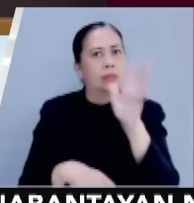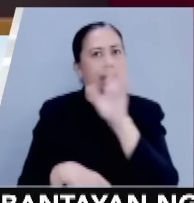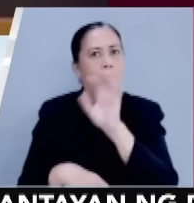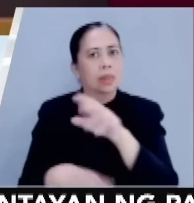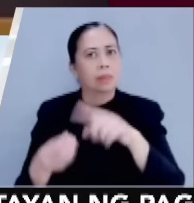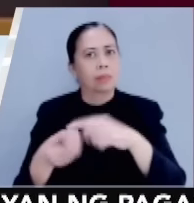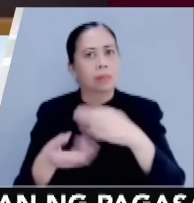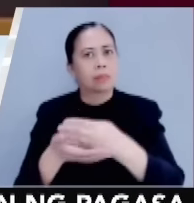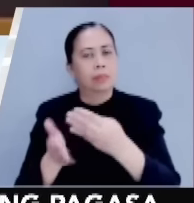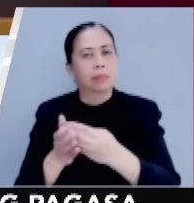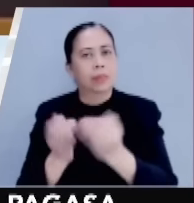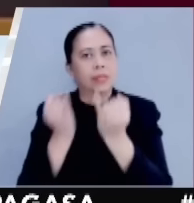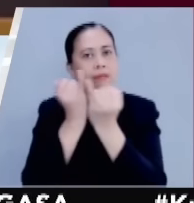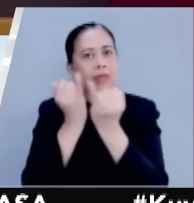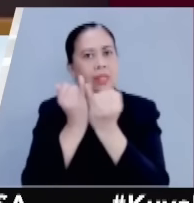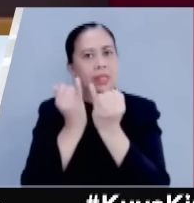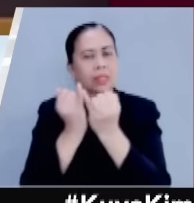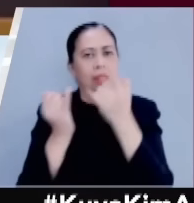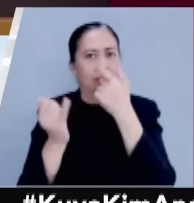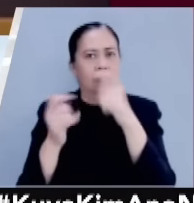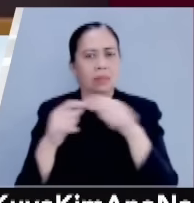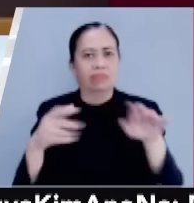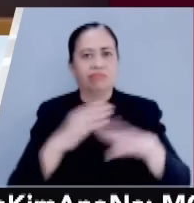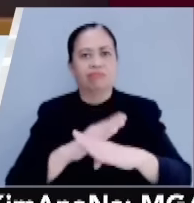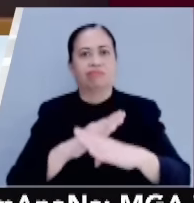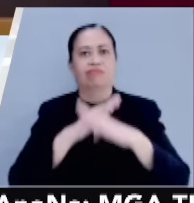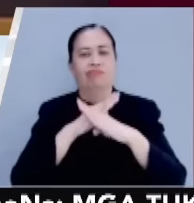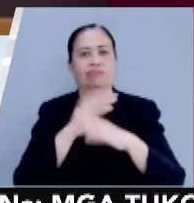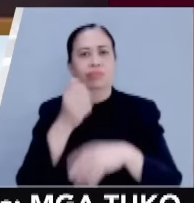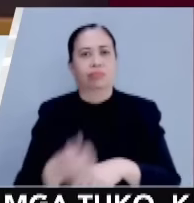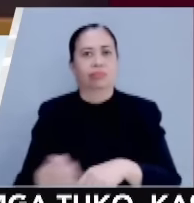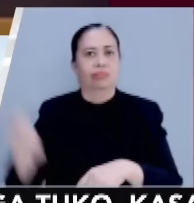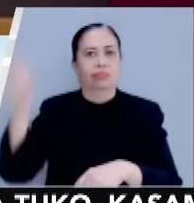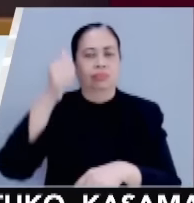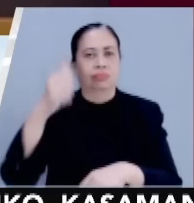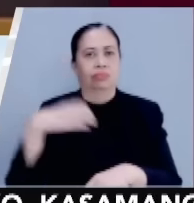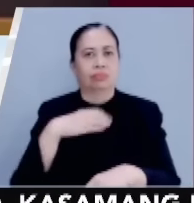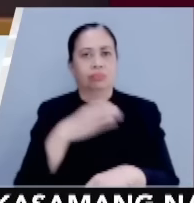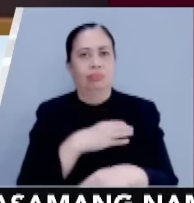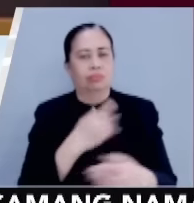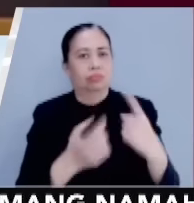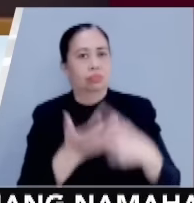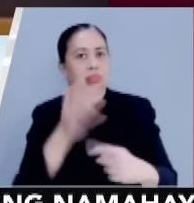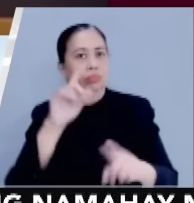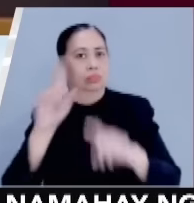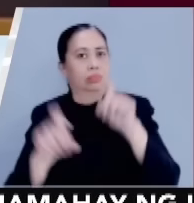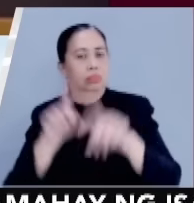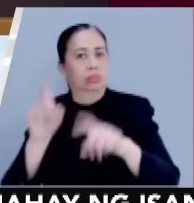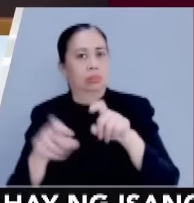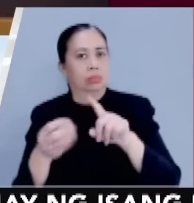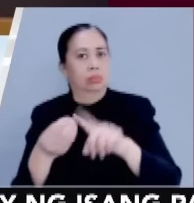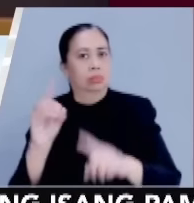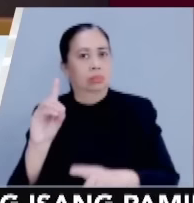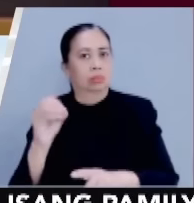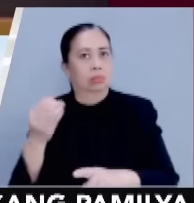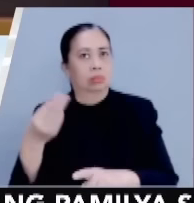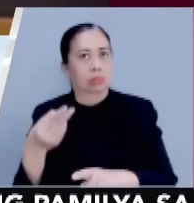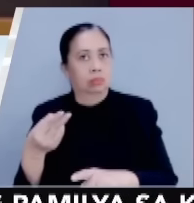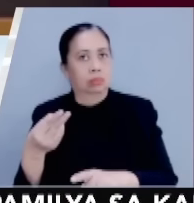PhilHealth dahil tuluyan na itong hinarang ng House leaders. Interpolations on the proposed budget of the Department of Health is hereby